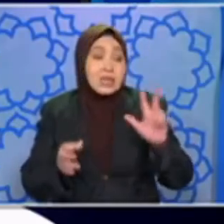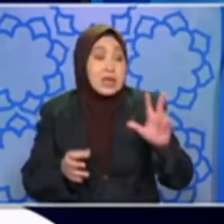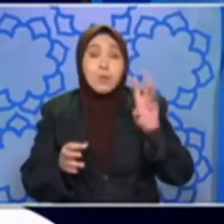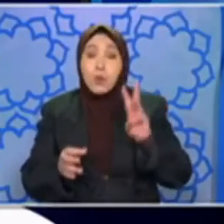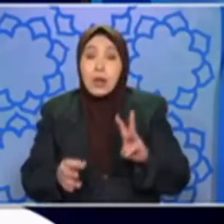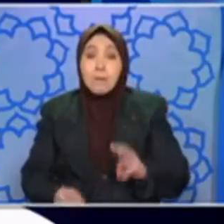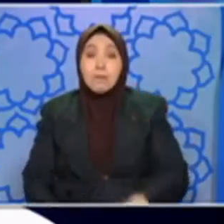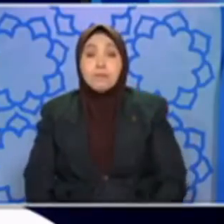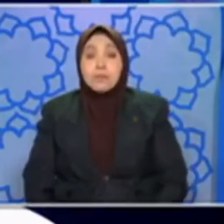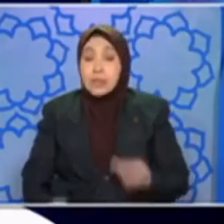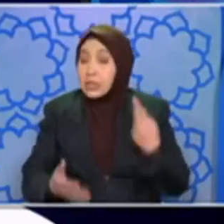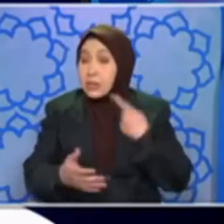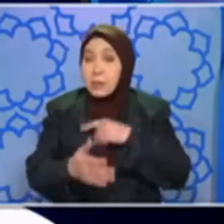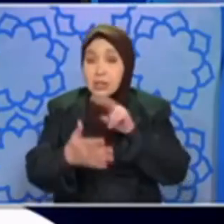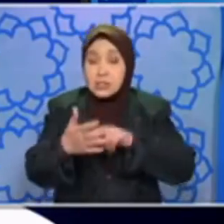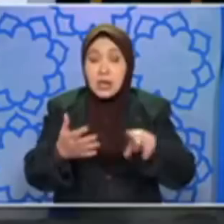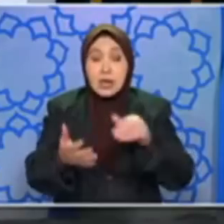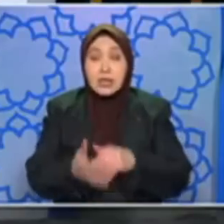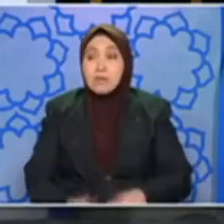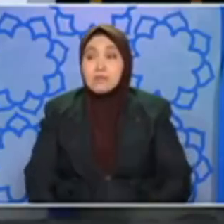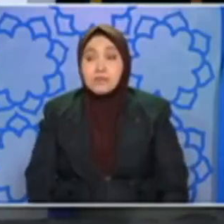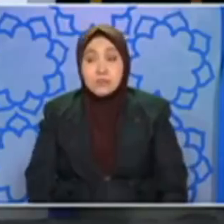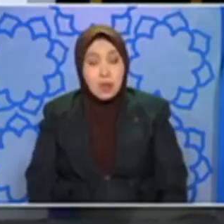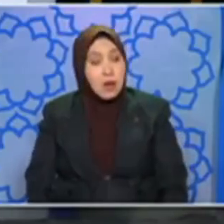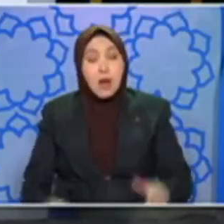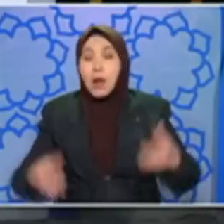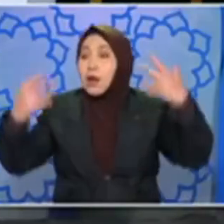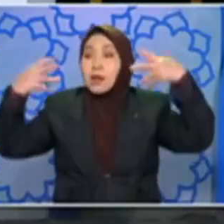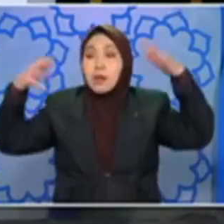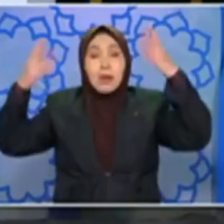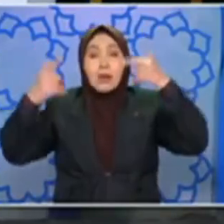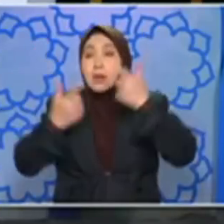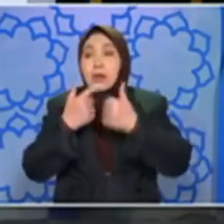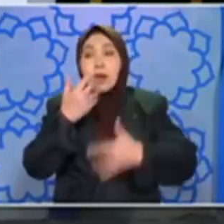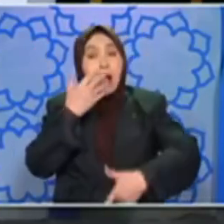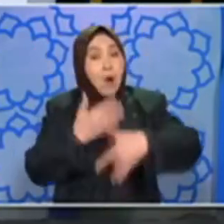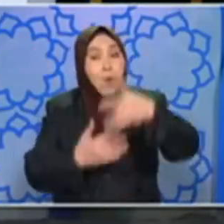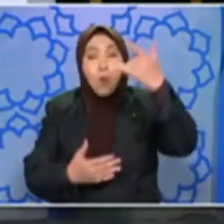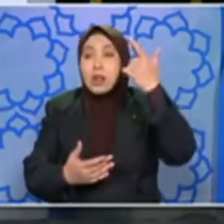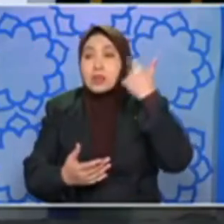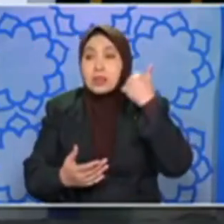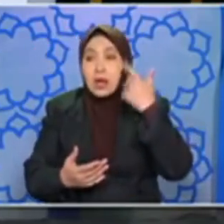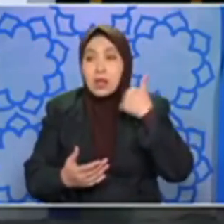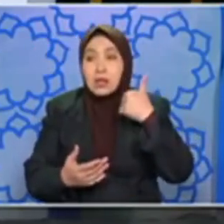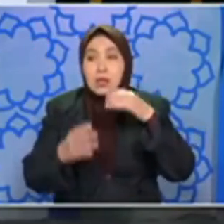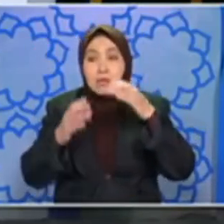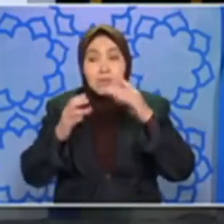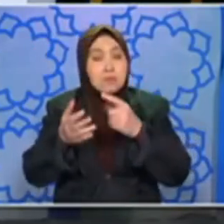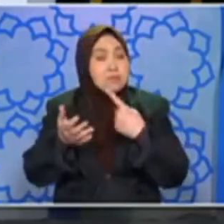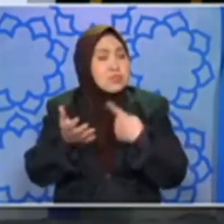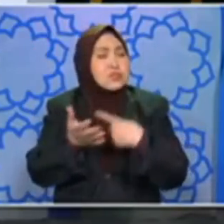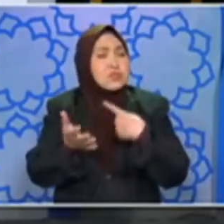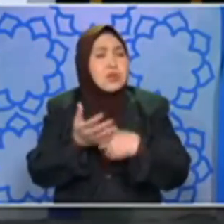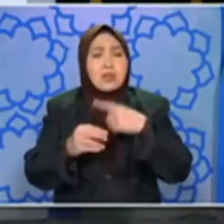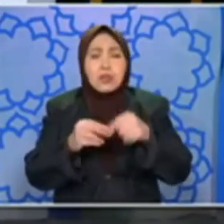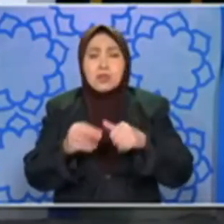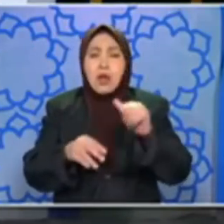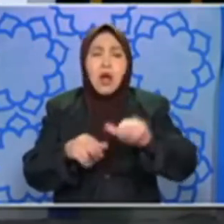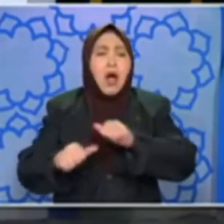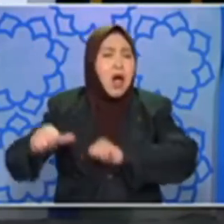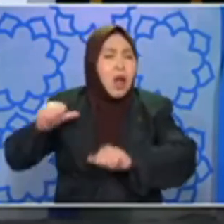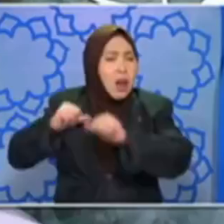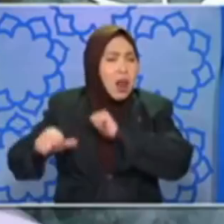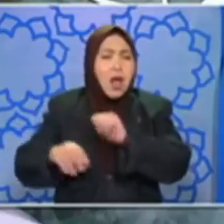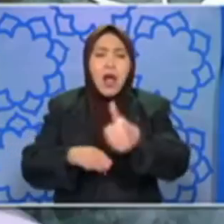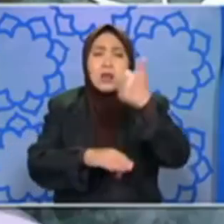lagi Ustaz. Masya-Allah. Hebat sungguh Quran Safas. Daripada awal tadi bercakap tentang apa nama ni, adab, akhlak, apa